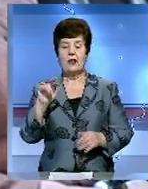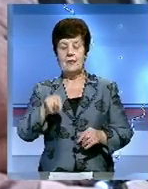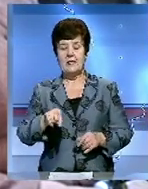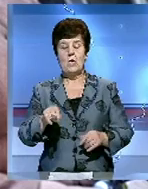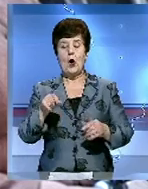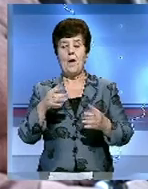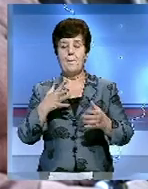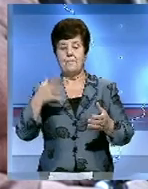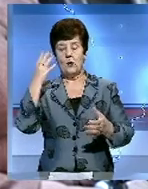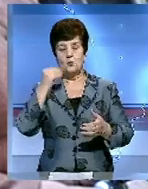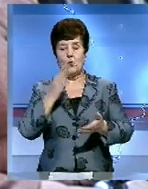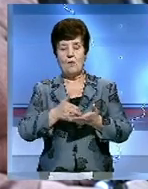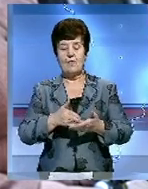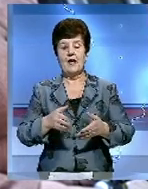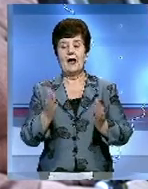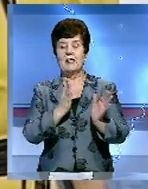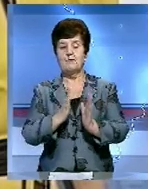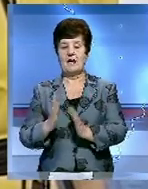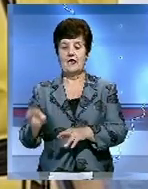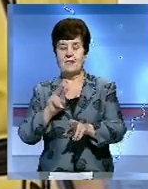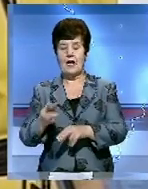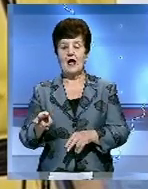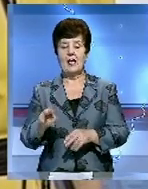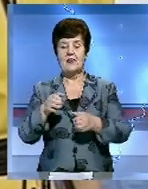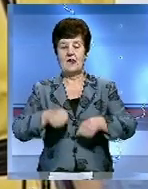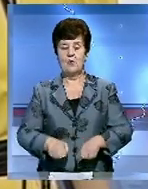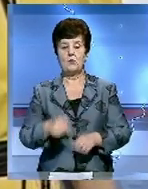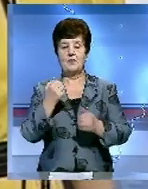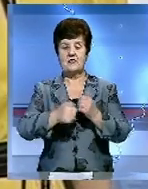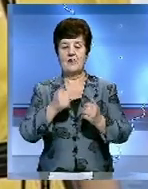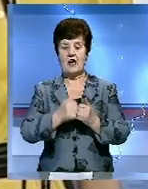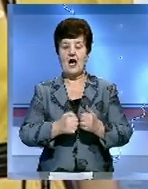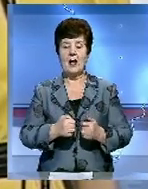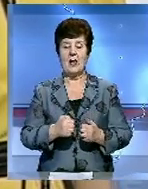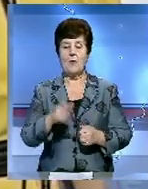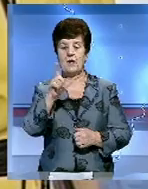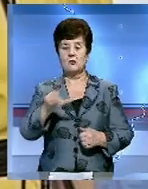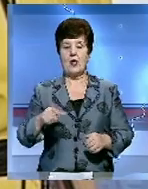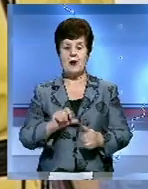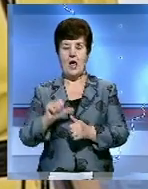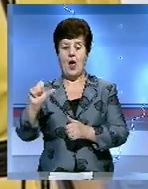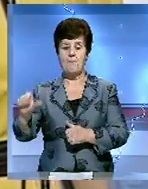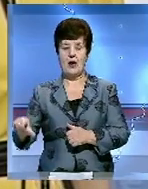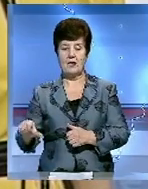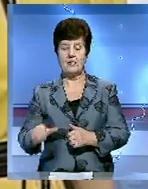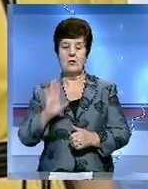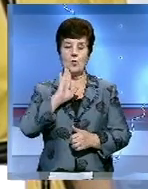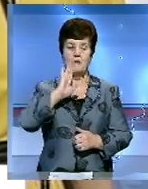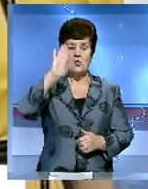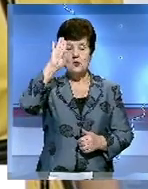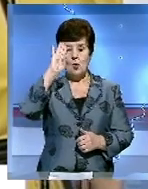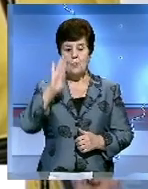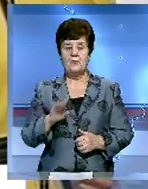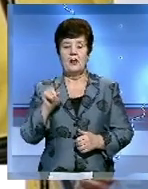permanență respectarea drepturilor pentru fiecare persoană aparte. Domnilor și domnilor, în